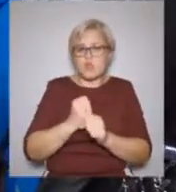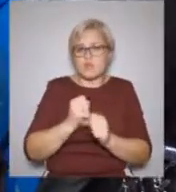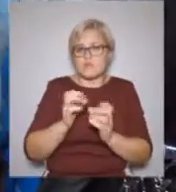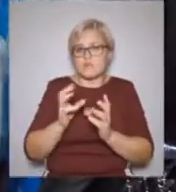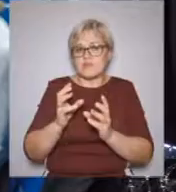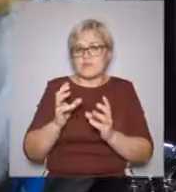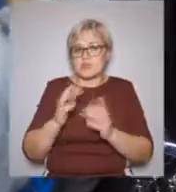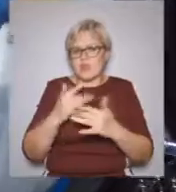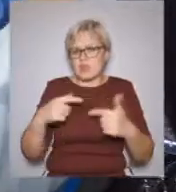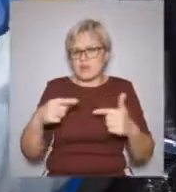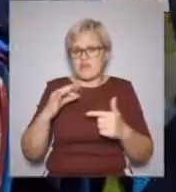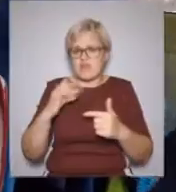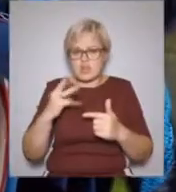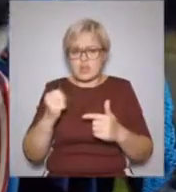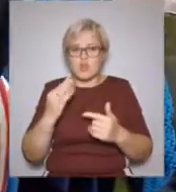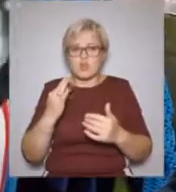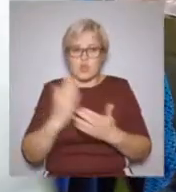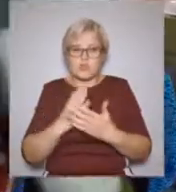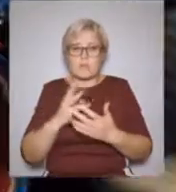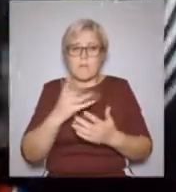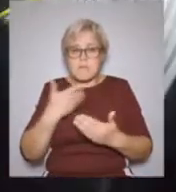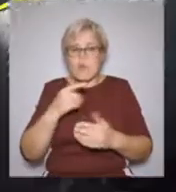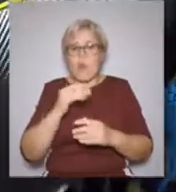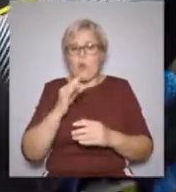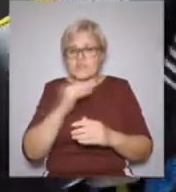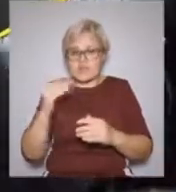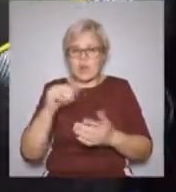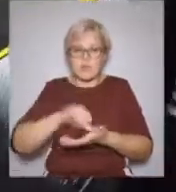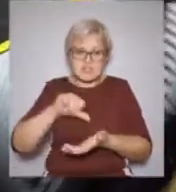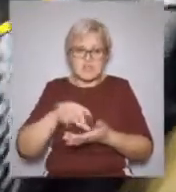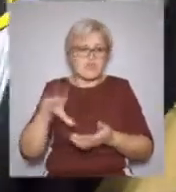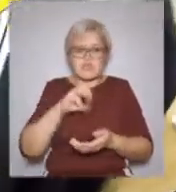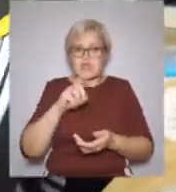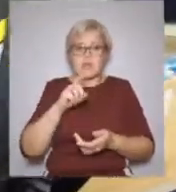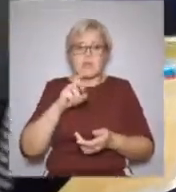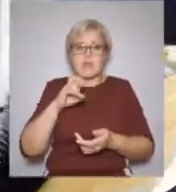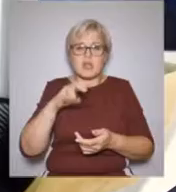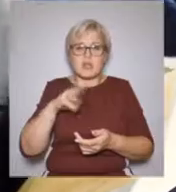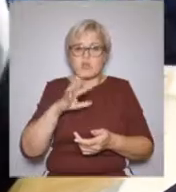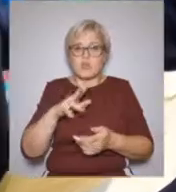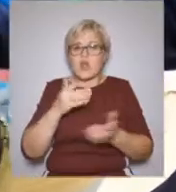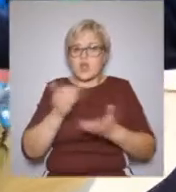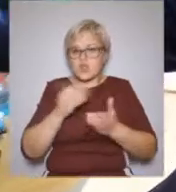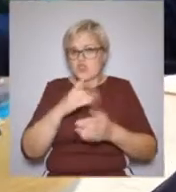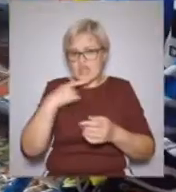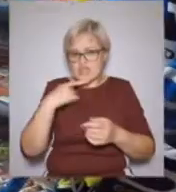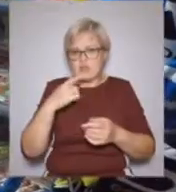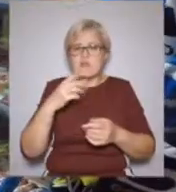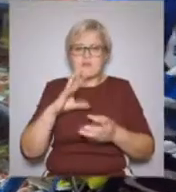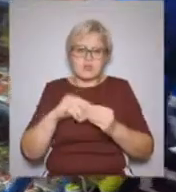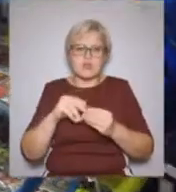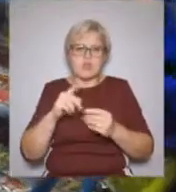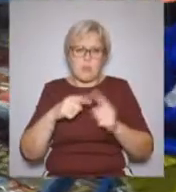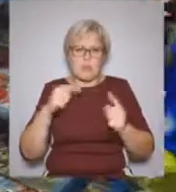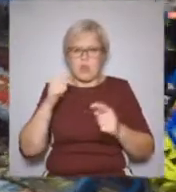сделать свою одежду так как мы сотрудничаем с найденными фирмами официальных представителей всех брендов